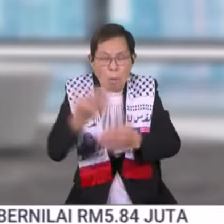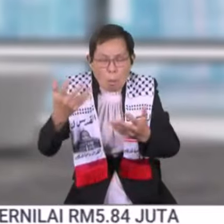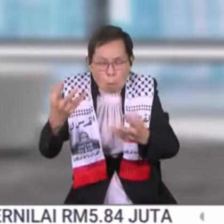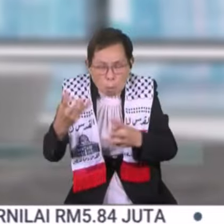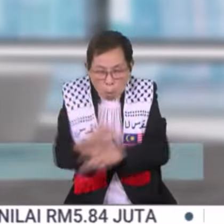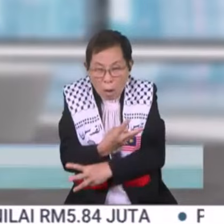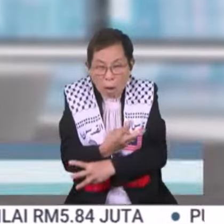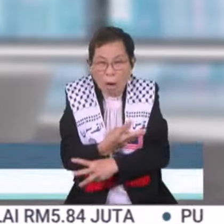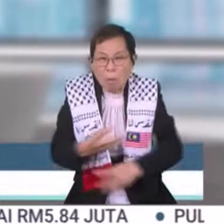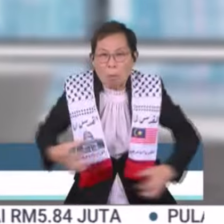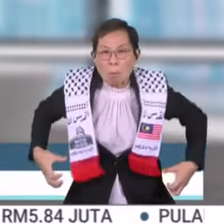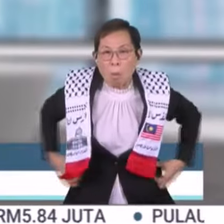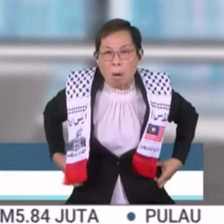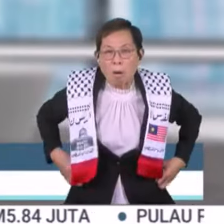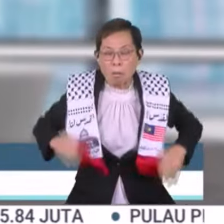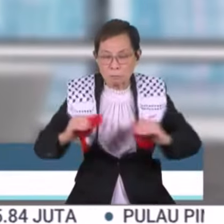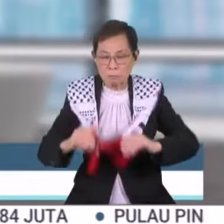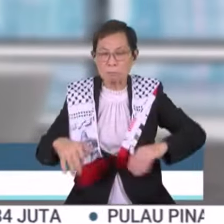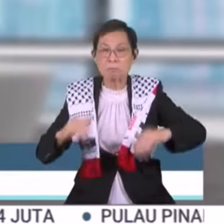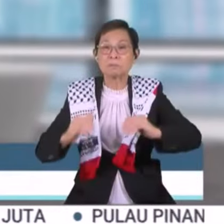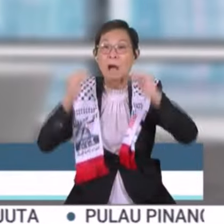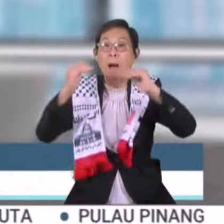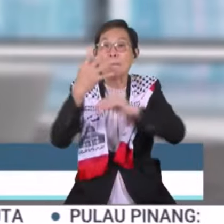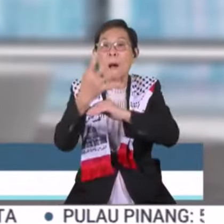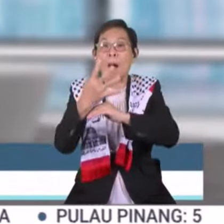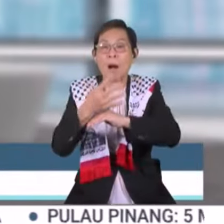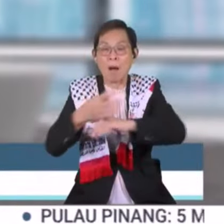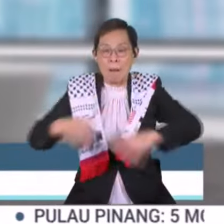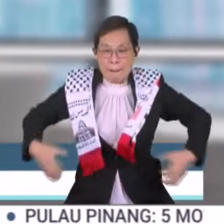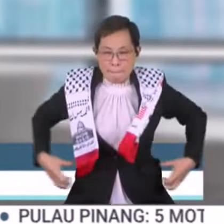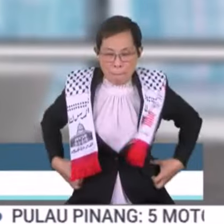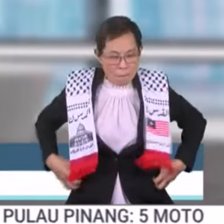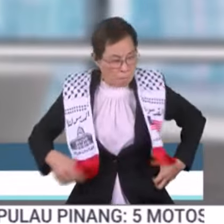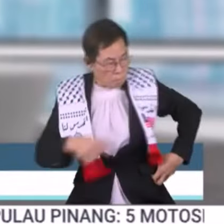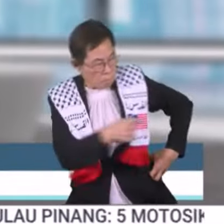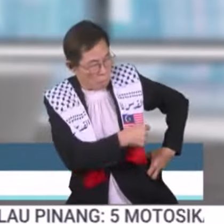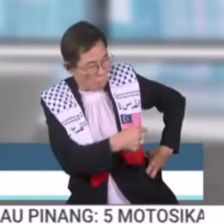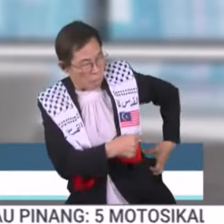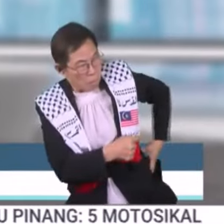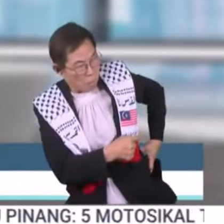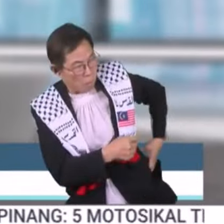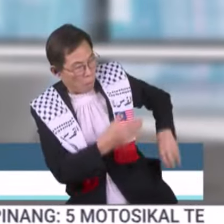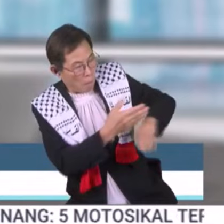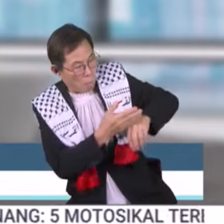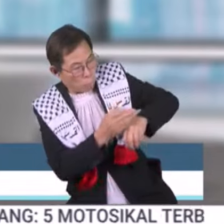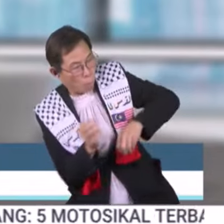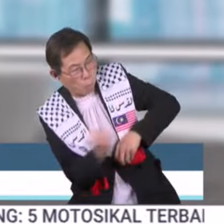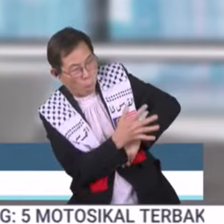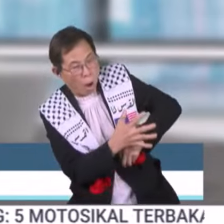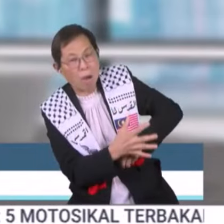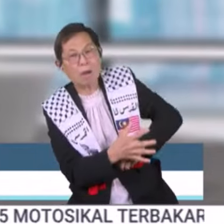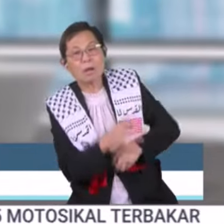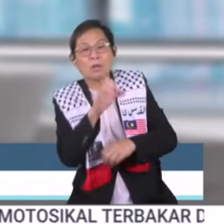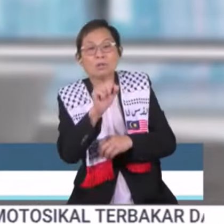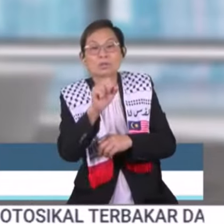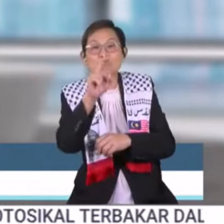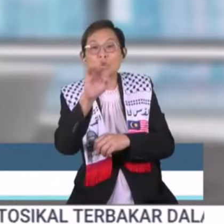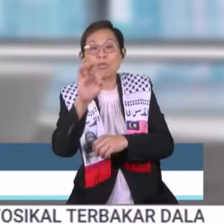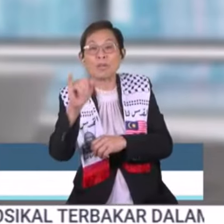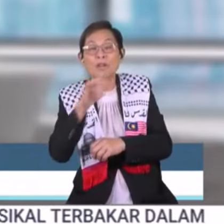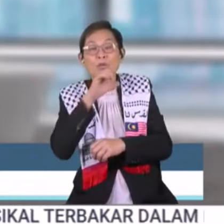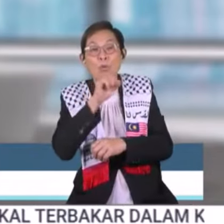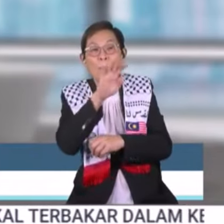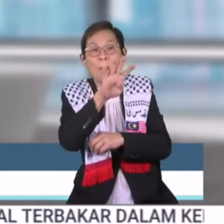menghidap kanser buah pinggang tahap 4 menyebabkan buah pinggang sebelah kiri terpaksa dibuang. Muhammad Sofi Abdul Ghani,